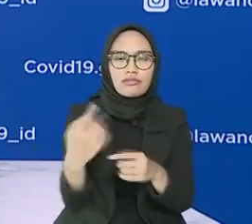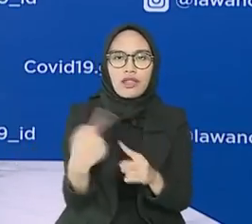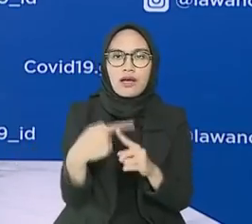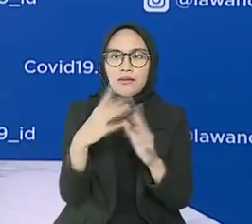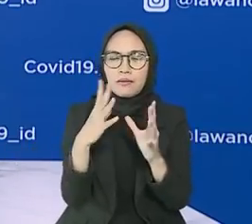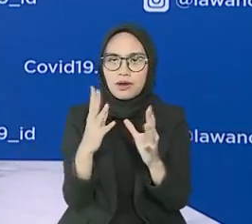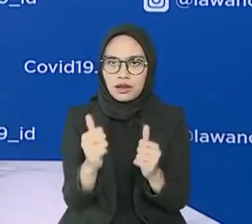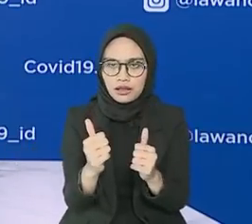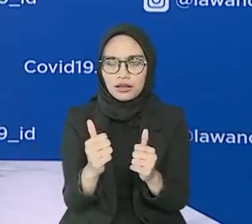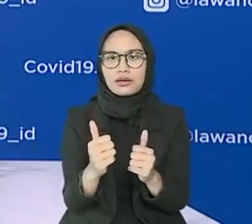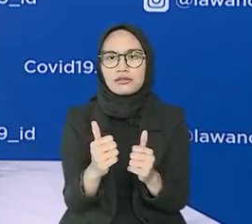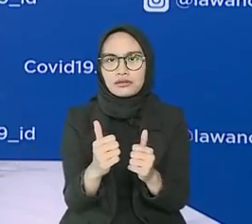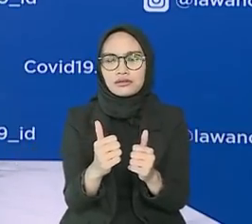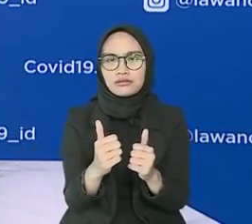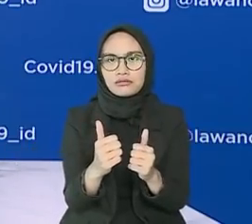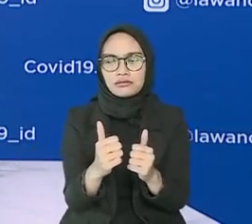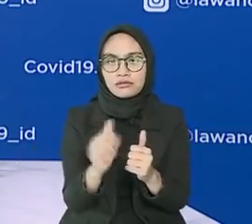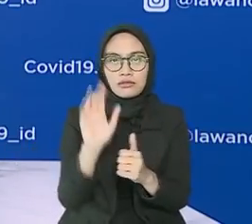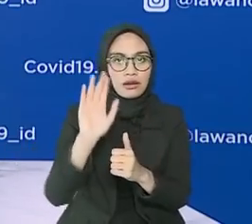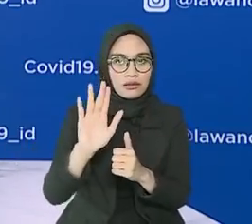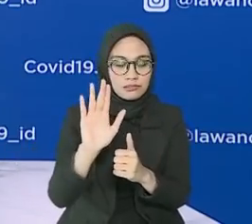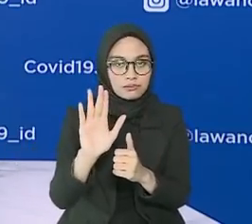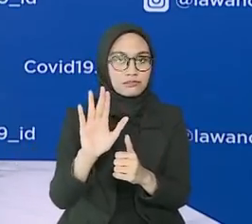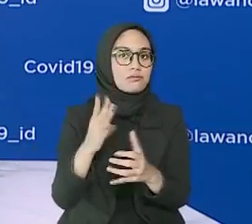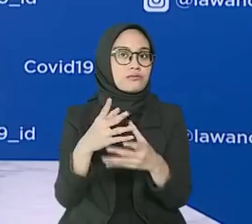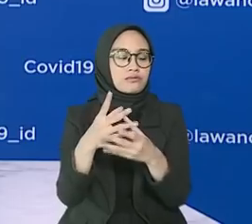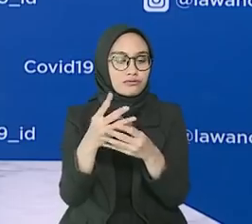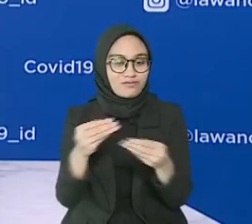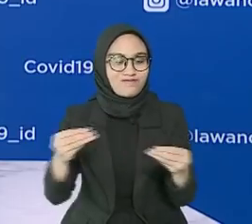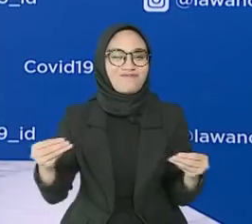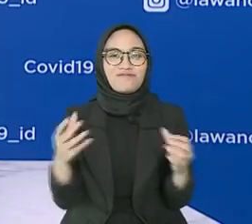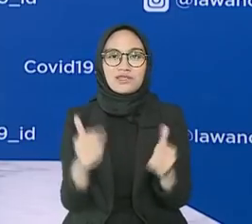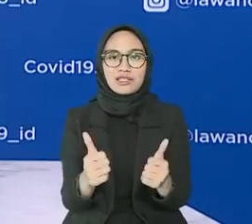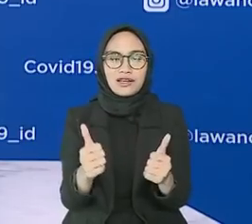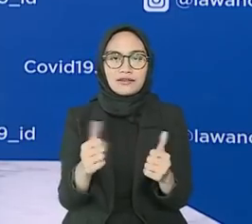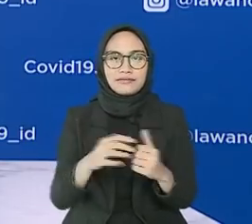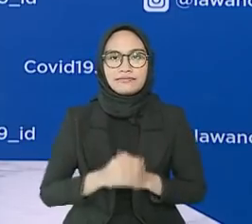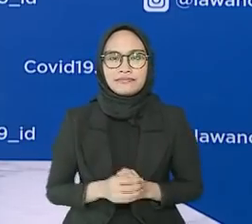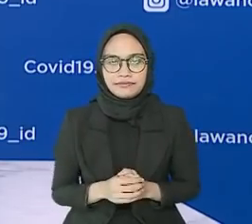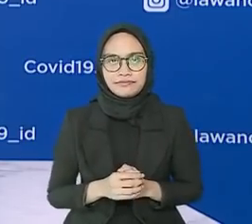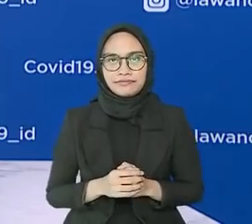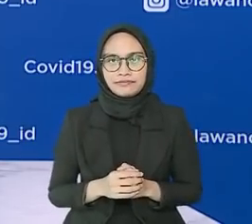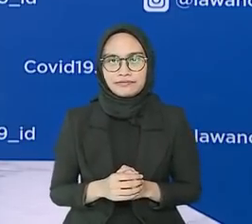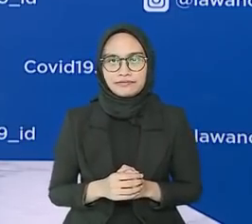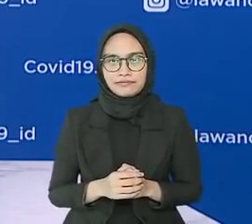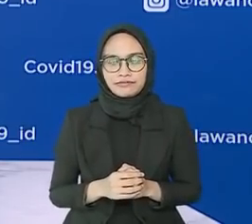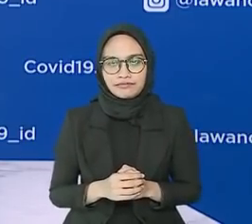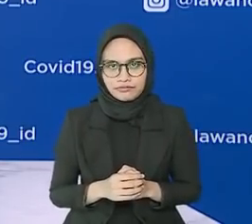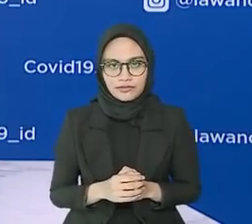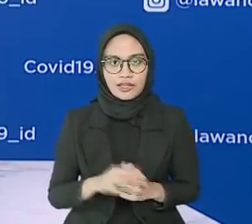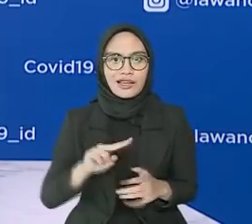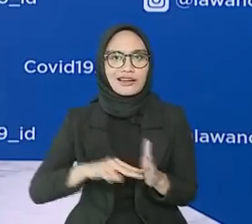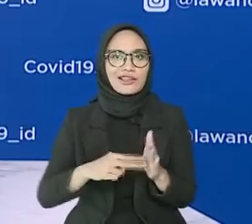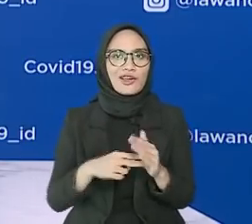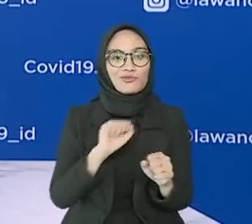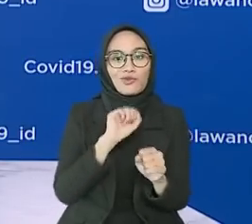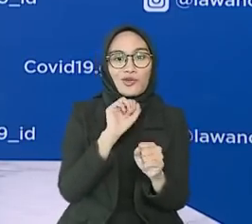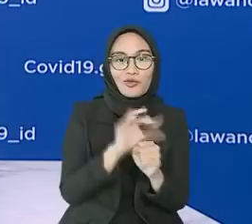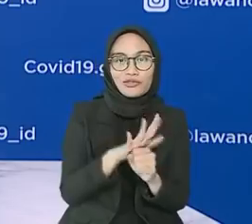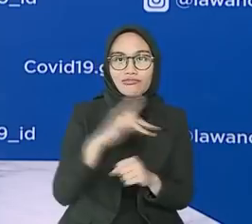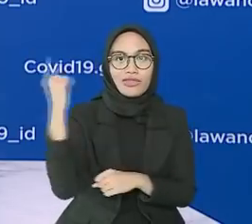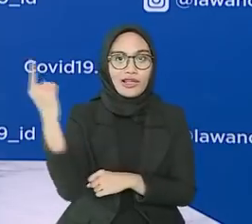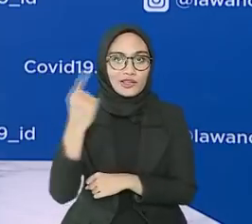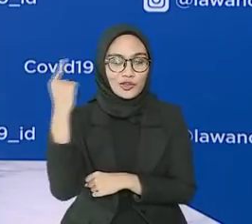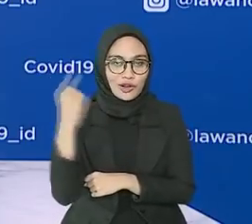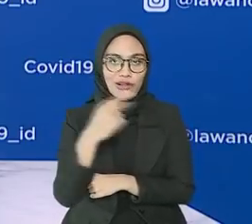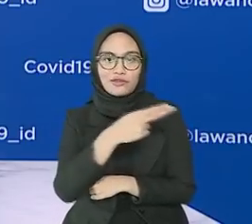dan kasus aktif ini dapat segera diturunkan, maka perkembangan kasus COVID-19 di tingkat nasional akan membaik dan